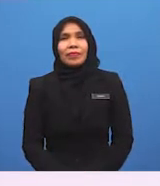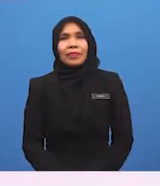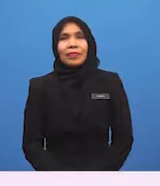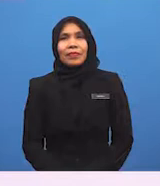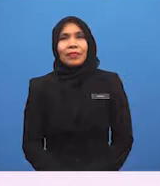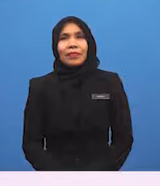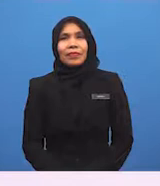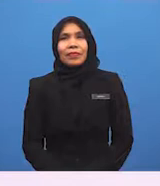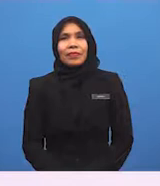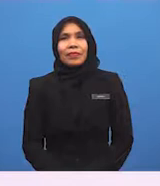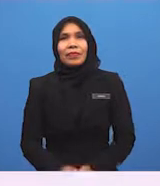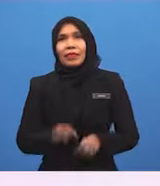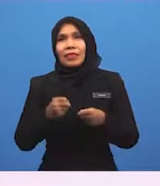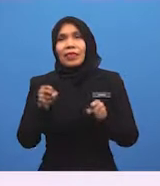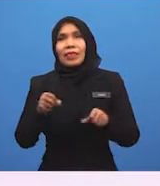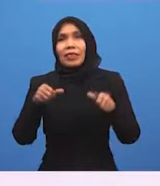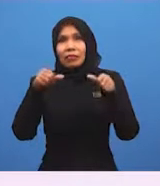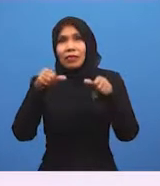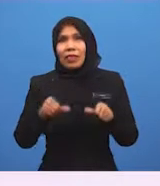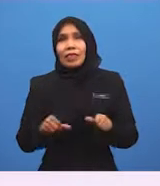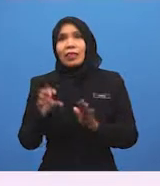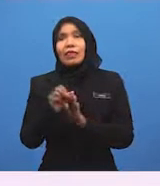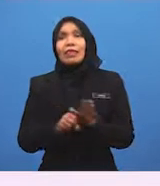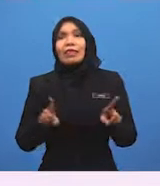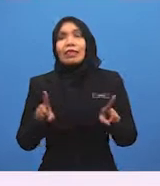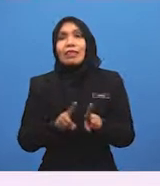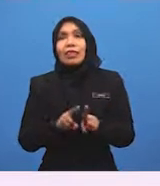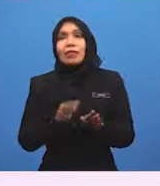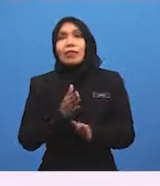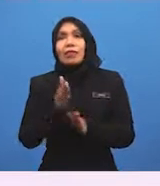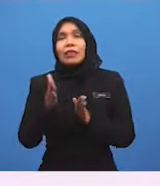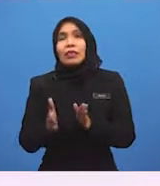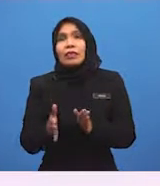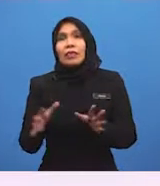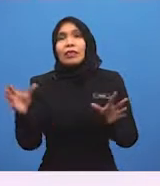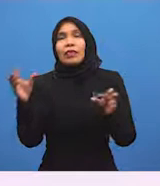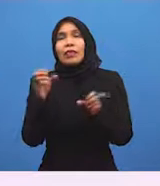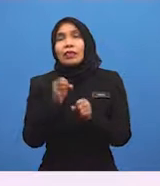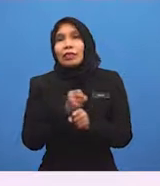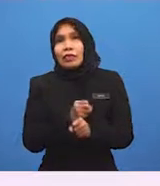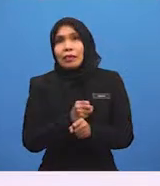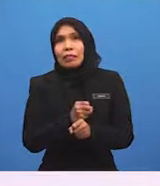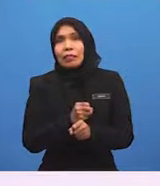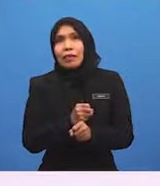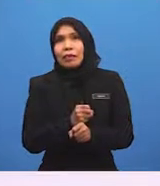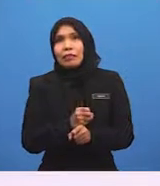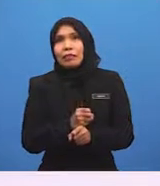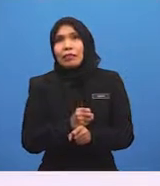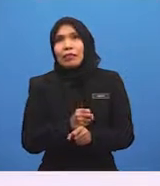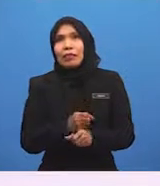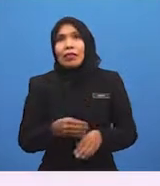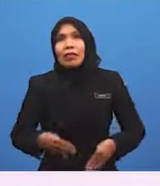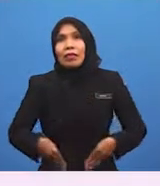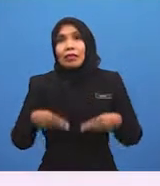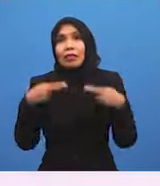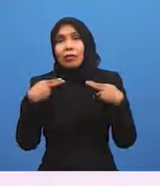Sikap adil sesama jiran dapat menjamin kehidupan yang harmoni seperti penduduk Taman Setia